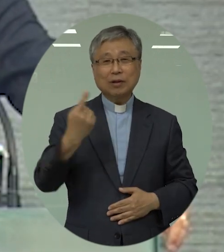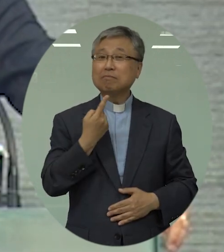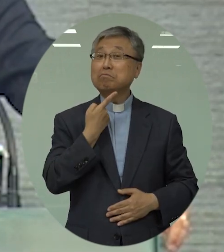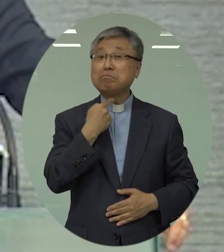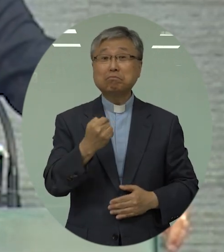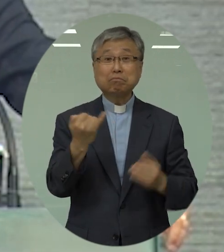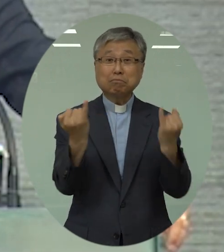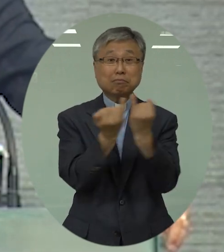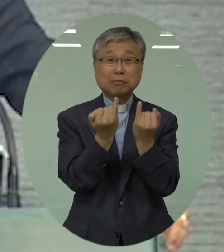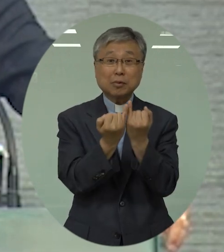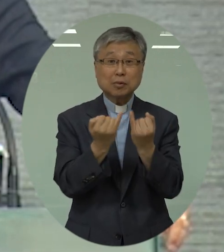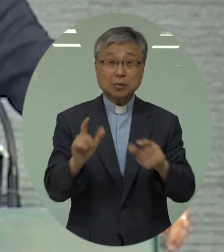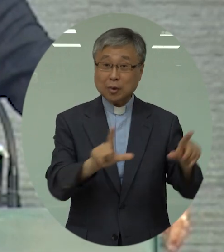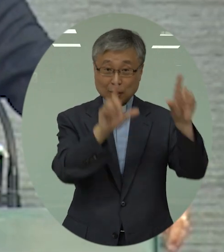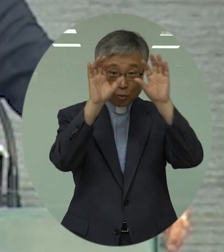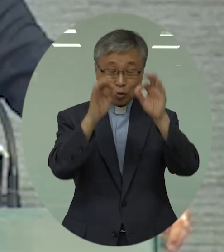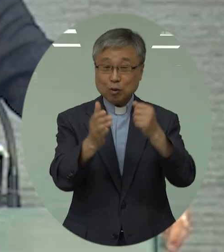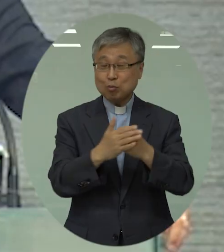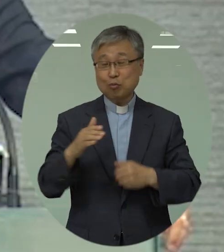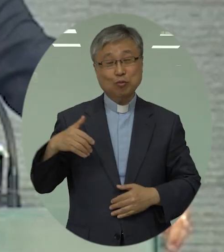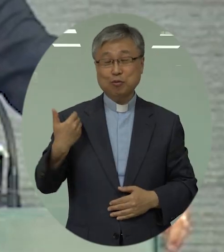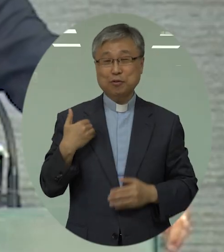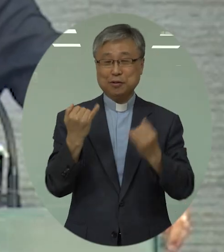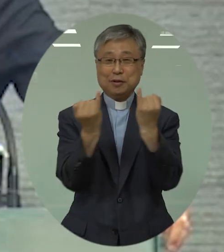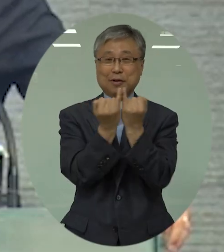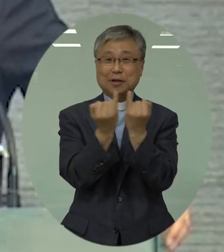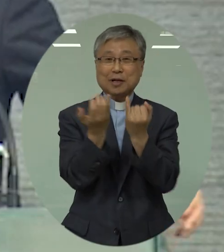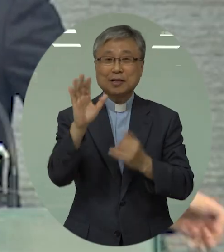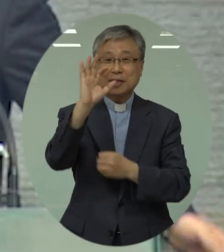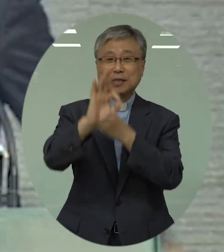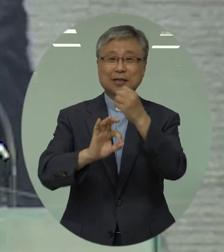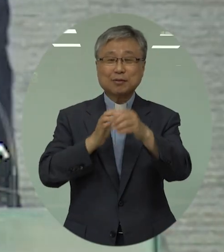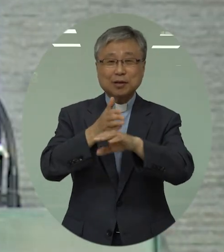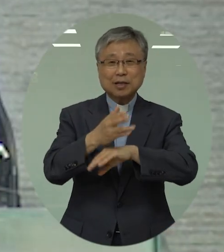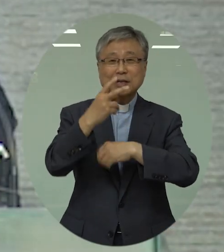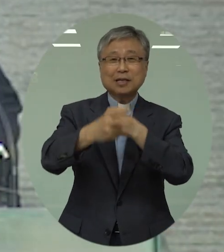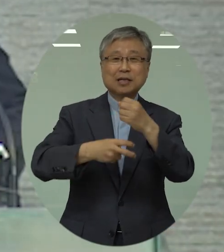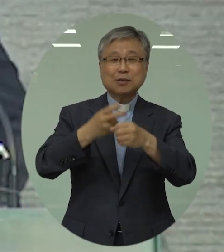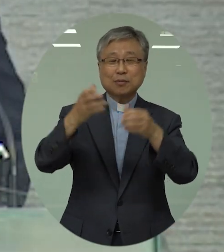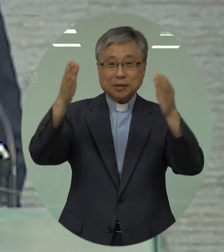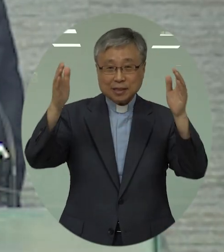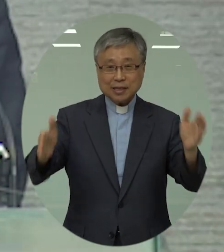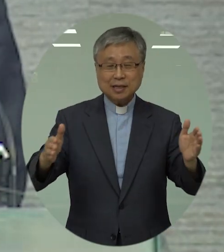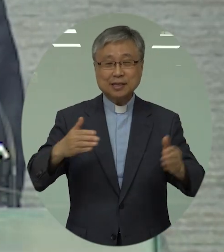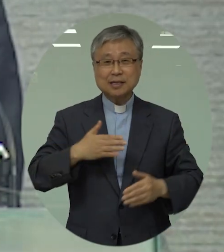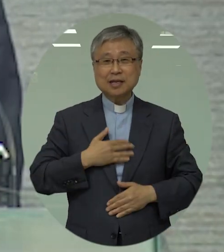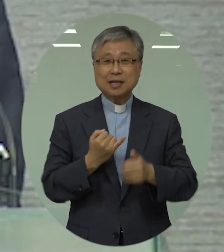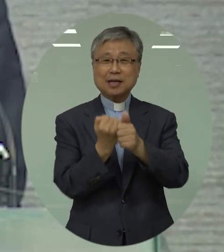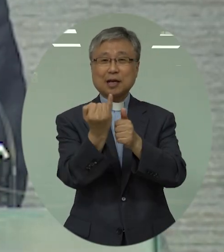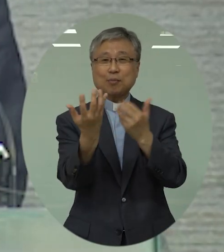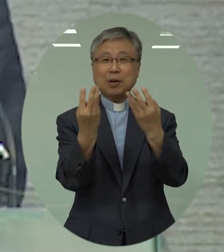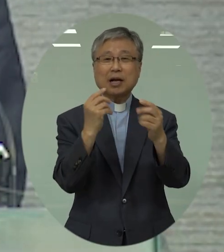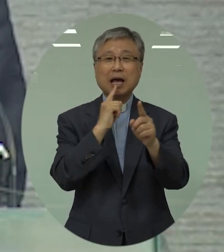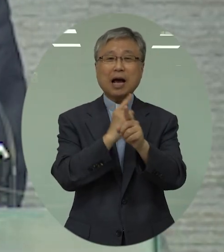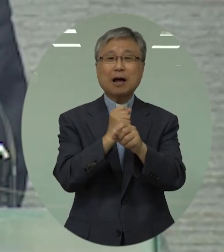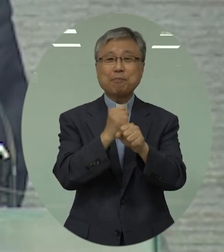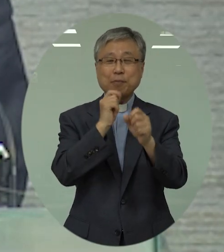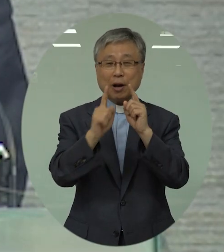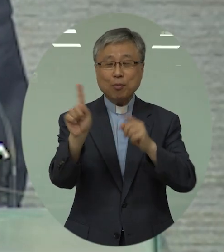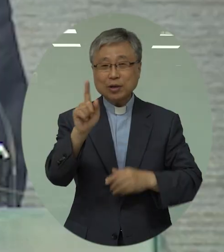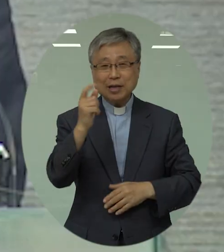아니에요. 살아보니까 모를 여자예요. 근데 10년 지나서 20년 사이에 제가 제 아내에게 제일 많이 한 소리는